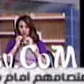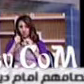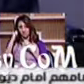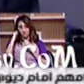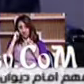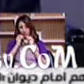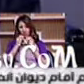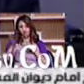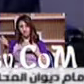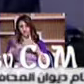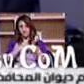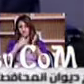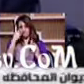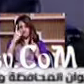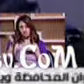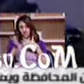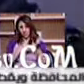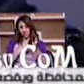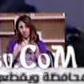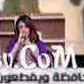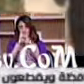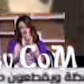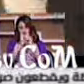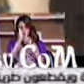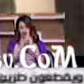امبارح في مليونيه راعه العدويه ونرجع